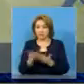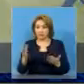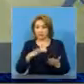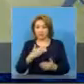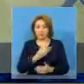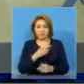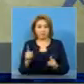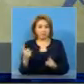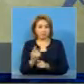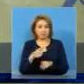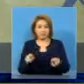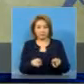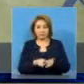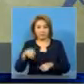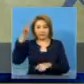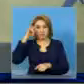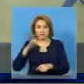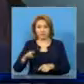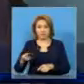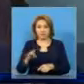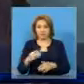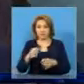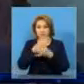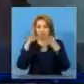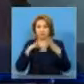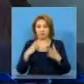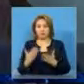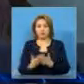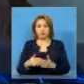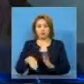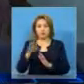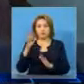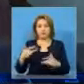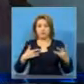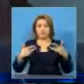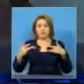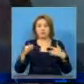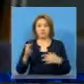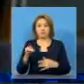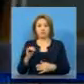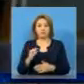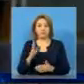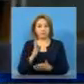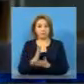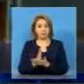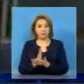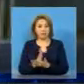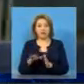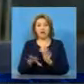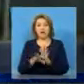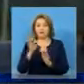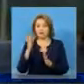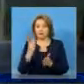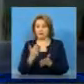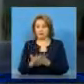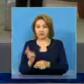тілегі бір. Олардың қатарында Қазақстан Республикасының мәдениет саласының үздігі театр әртісі Шалқия Бақытжанова да бар. Дауыс беру